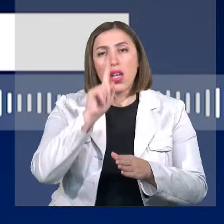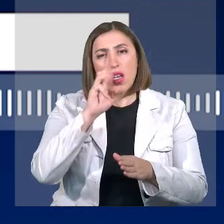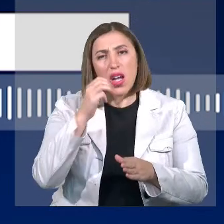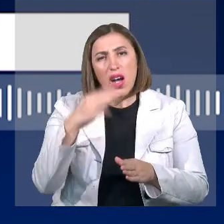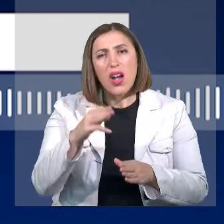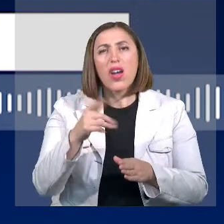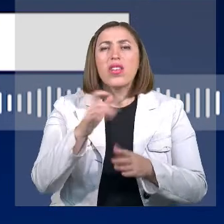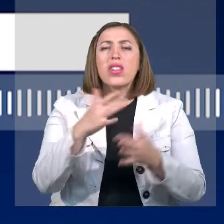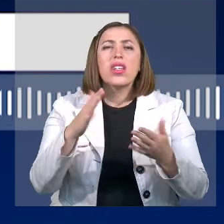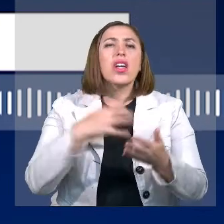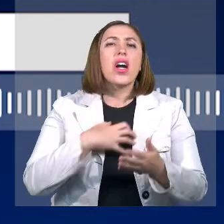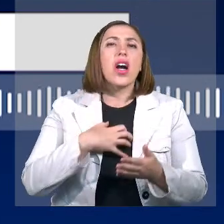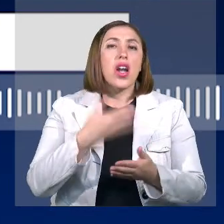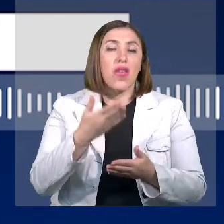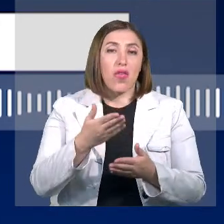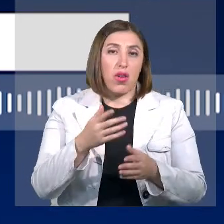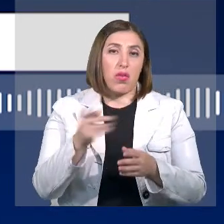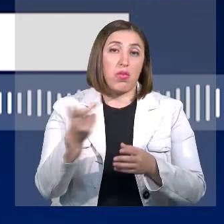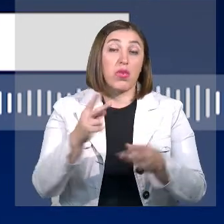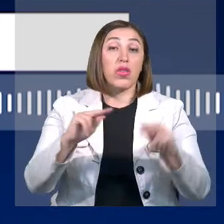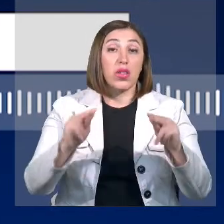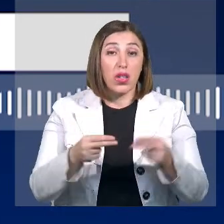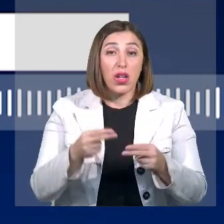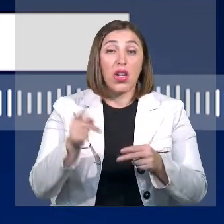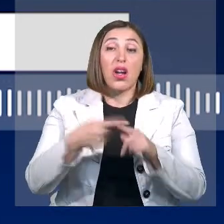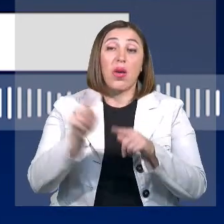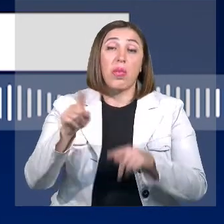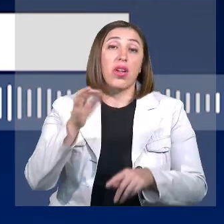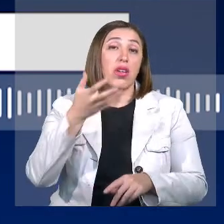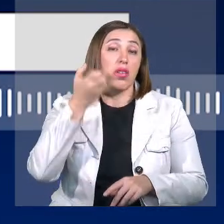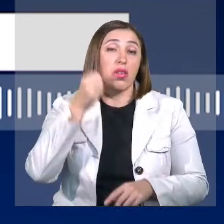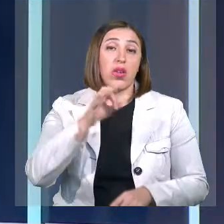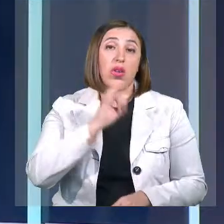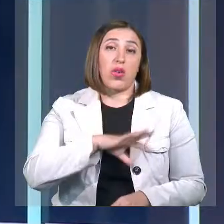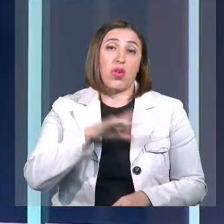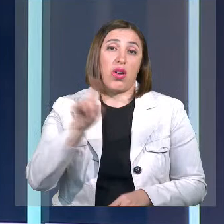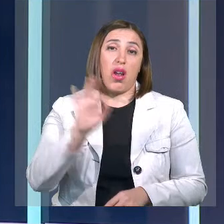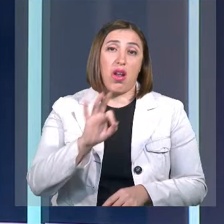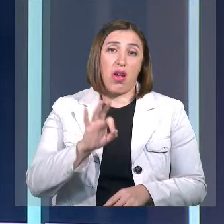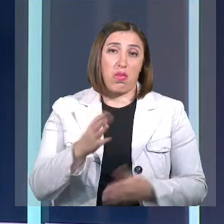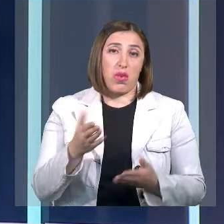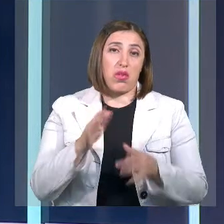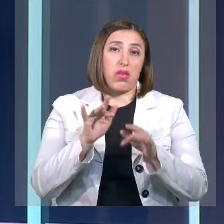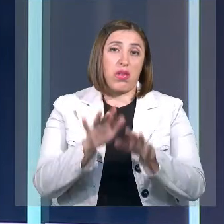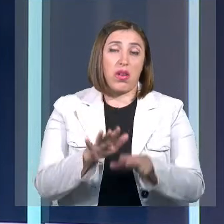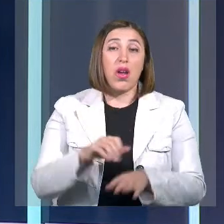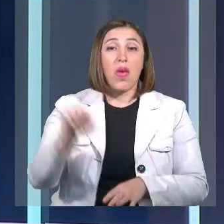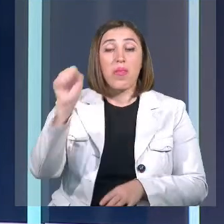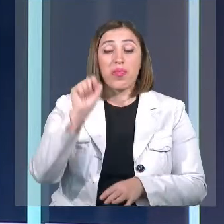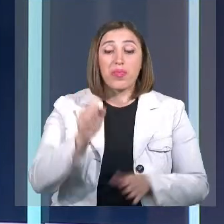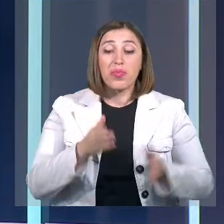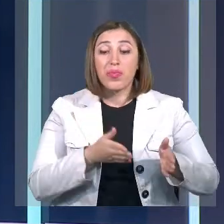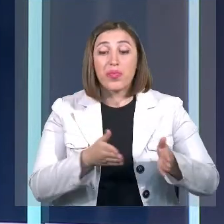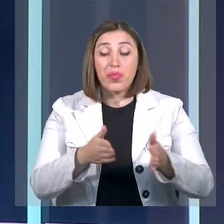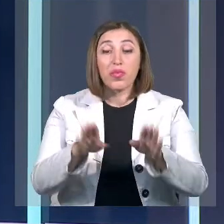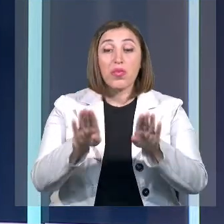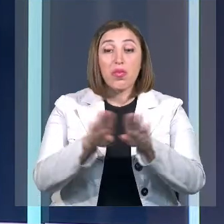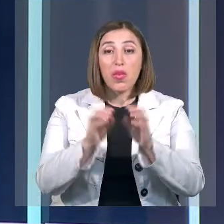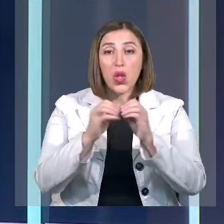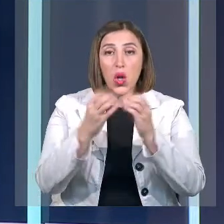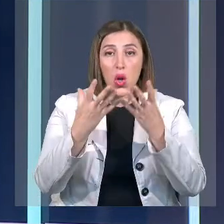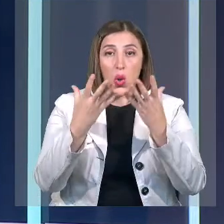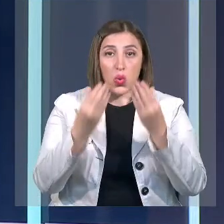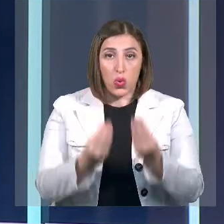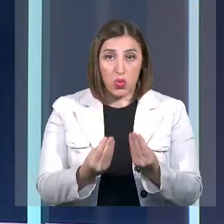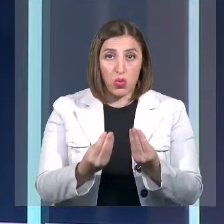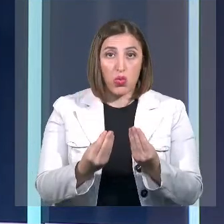կարևորագույն բլոկ։ Այսինքն օգտագործում են իրավիճակը իրենց խնդիրները լուծելու համար։ Արցախի շրջափակման 15-րդ օրն